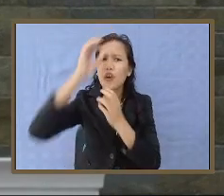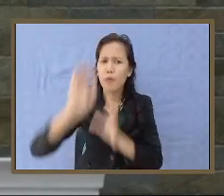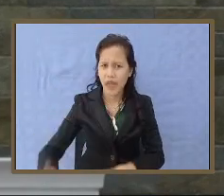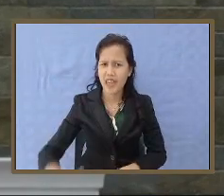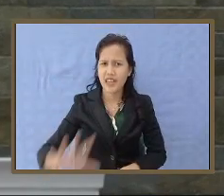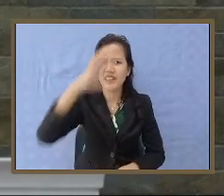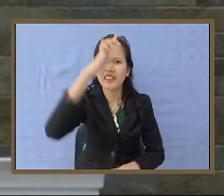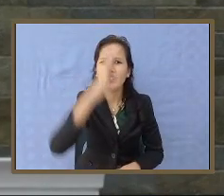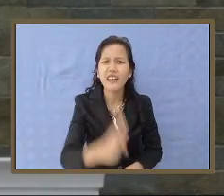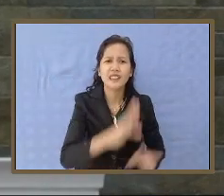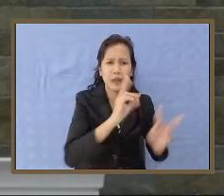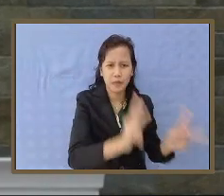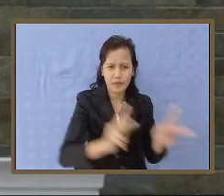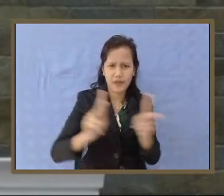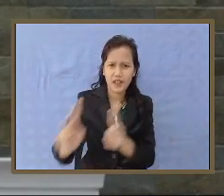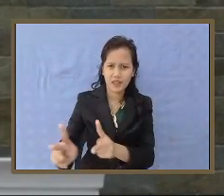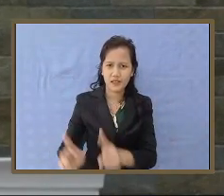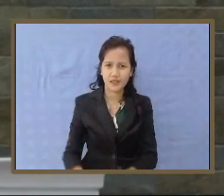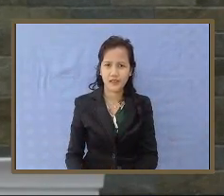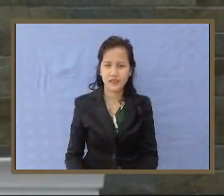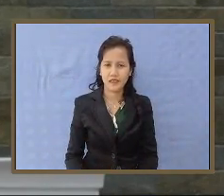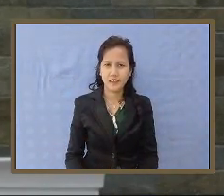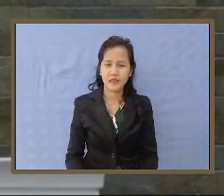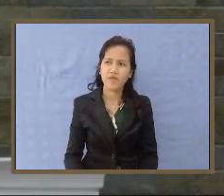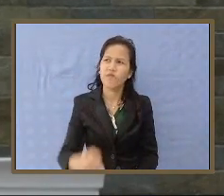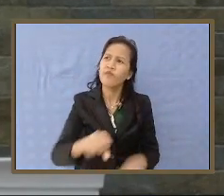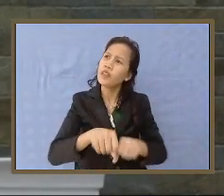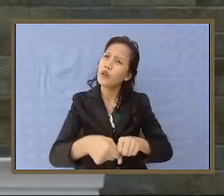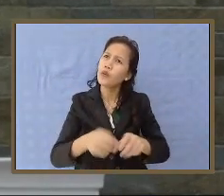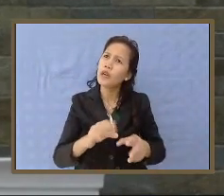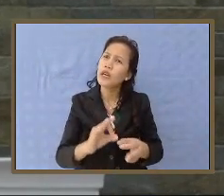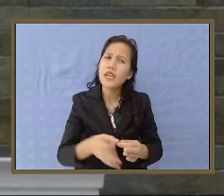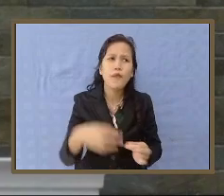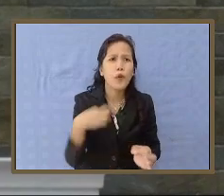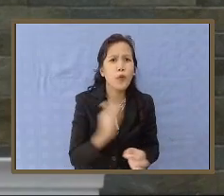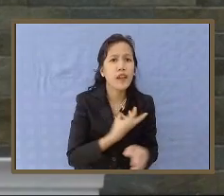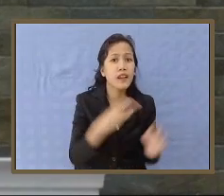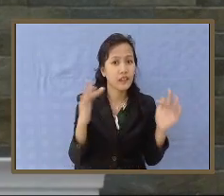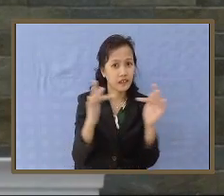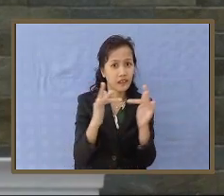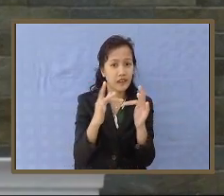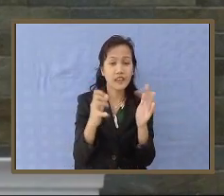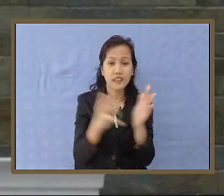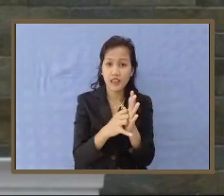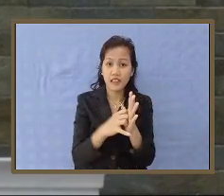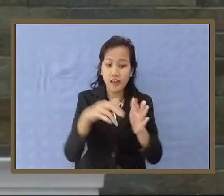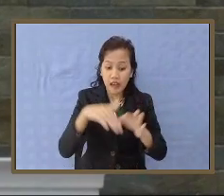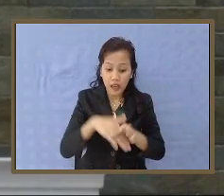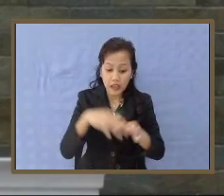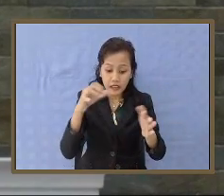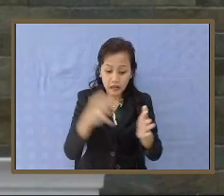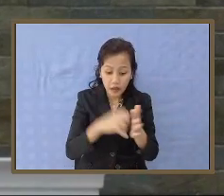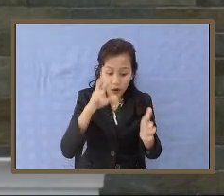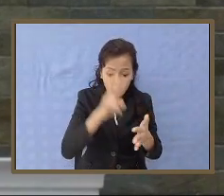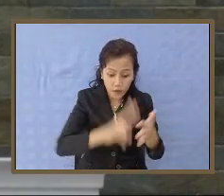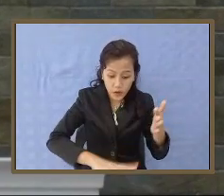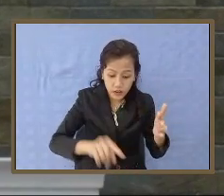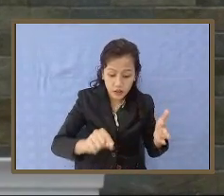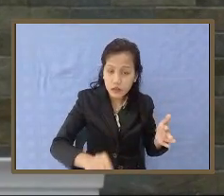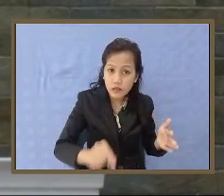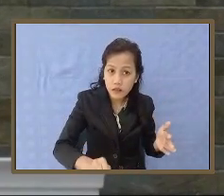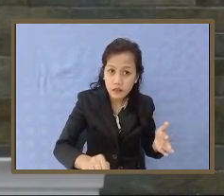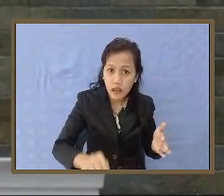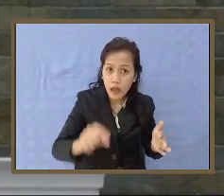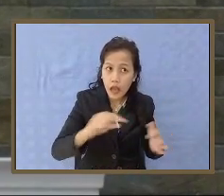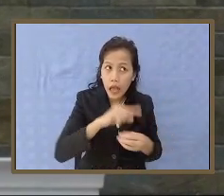except is very strong in this passage. Pag kinabit niyo po yan dito, sa verse na ito, mga kapatid, na patungkol sa pamilya,